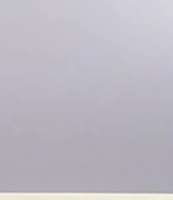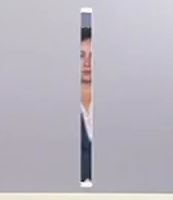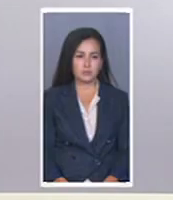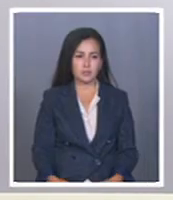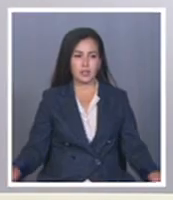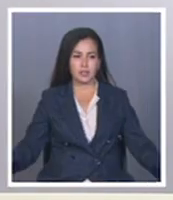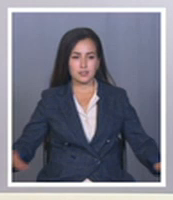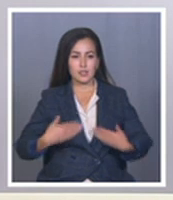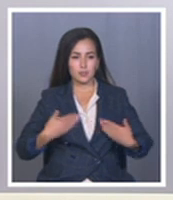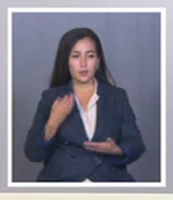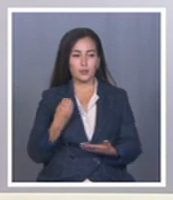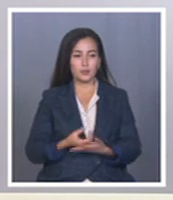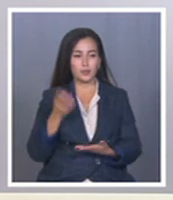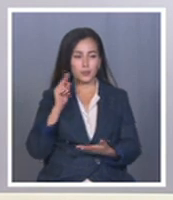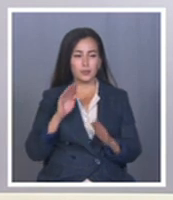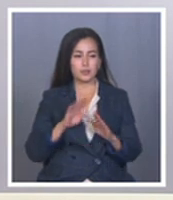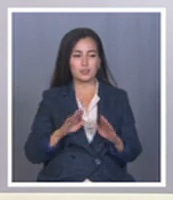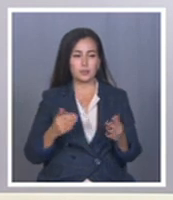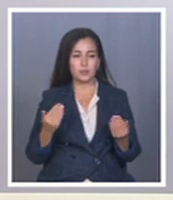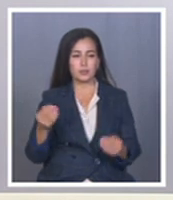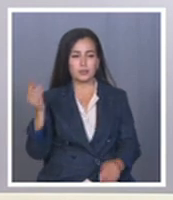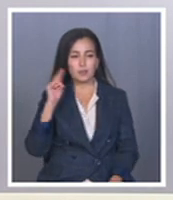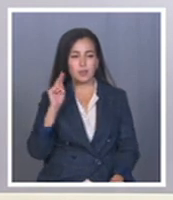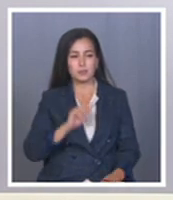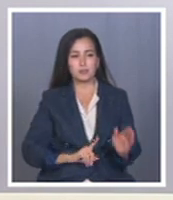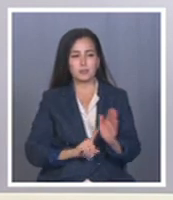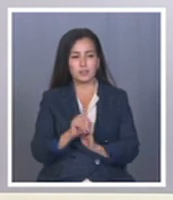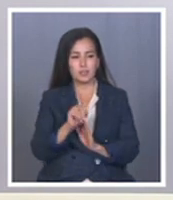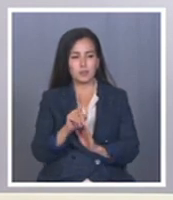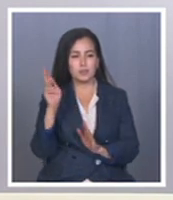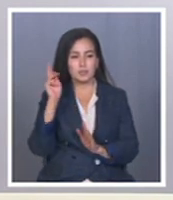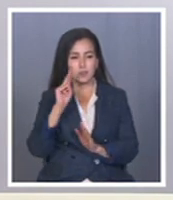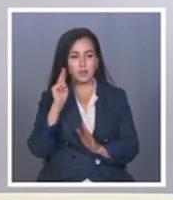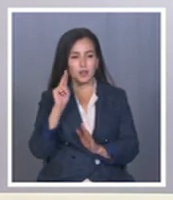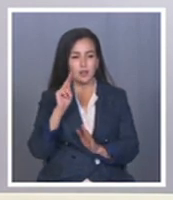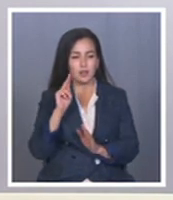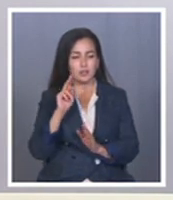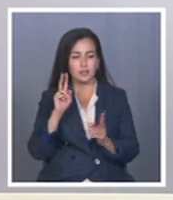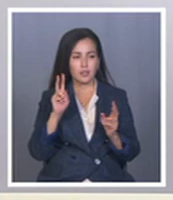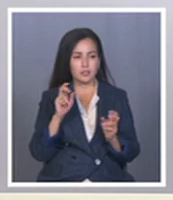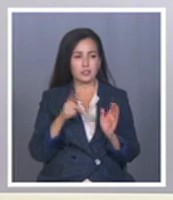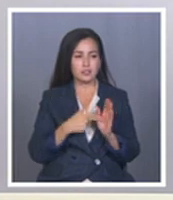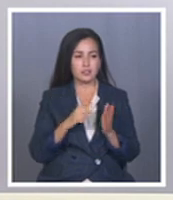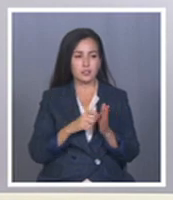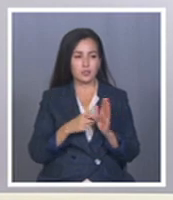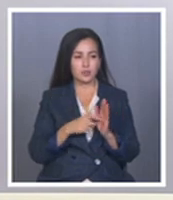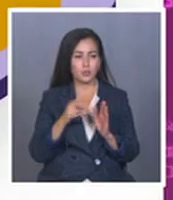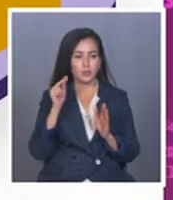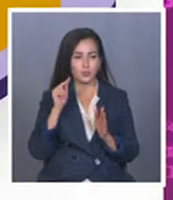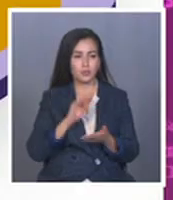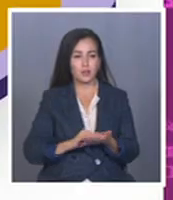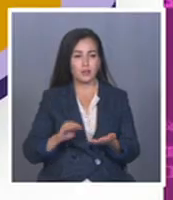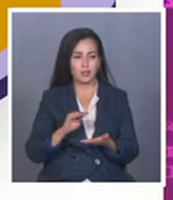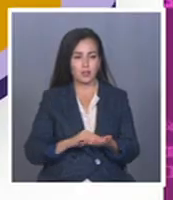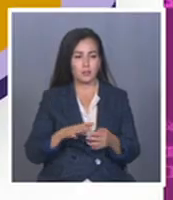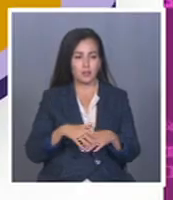Саламатсыздар ма, құрметті оқушылар. Бүгінгі сабағымызды бастаймыз. Сабағымыздың тақырыбы 7-ші сыныпта өткен алгебра курсын қайталау.